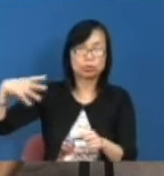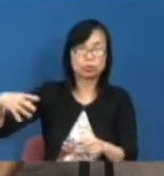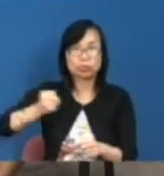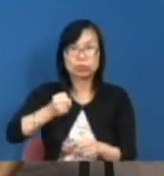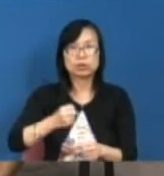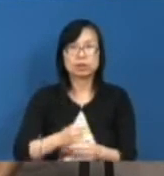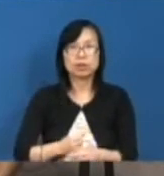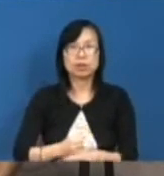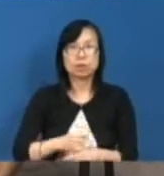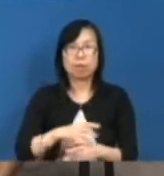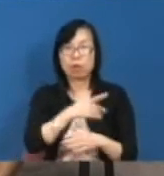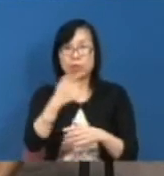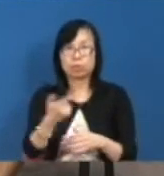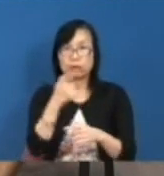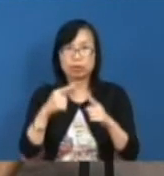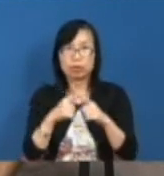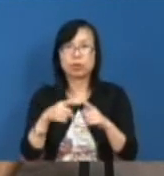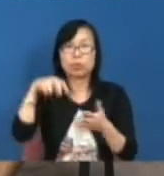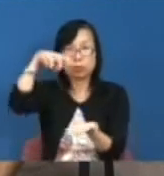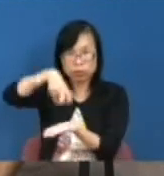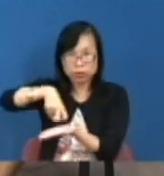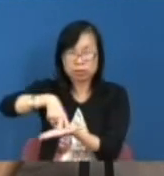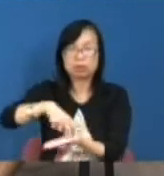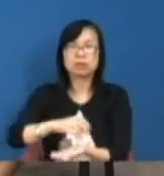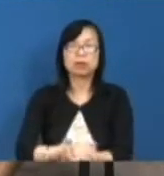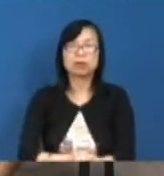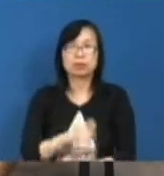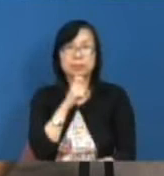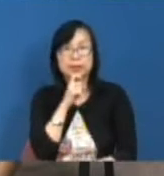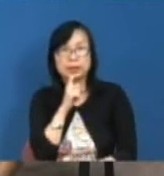制啊胡耀邦咯？你點解跪喺度要入去啫？係咪搞事